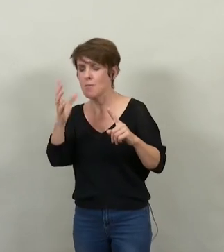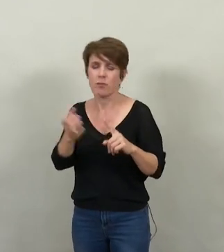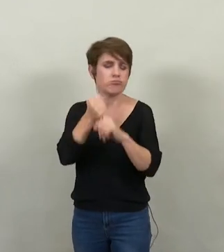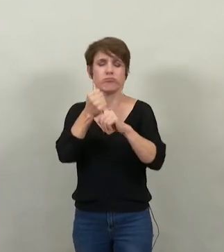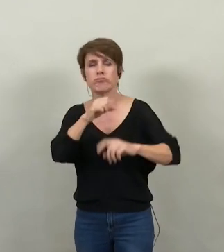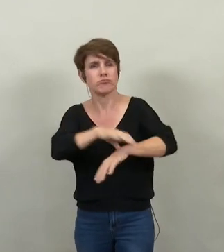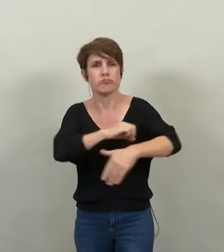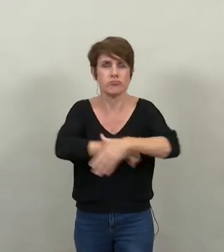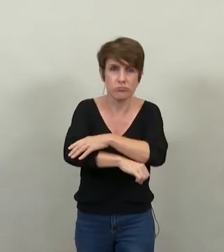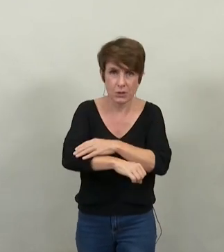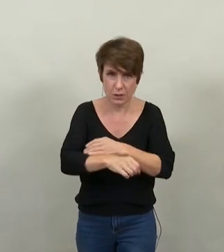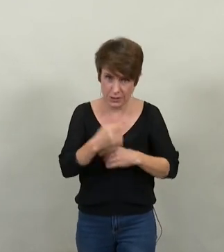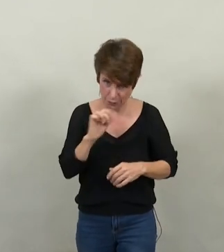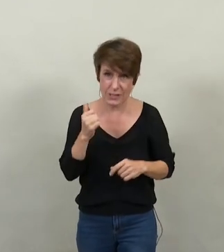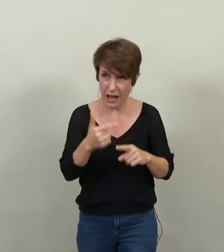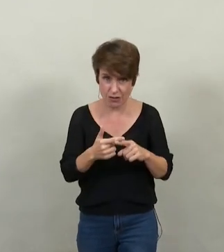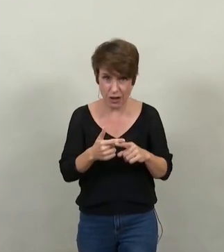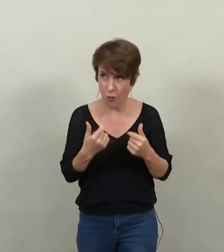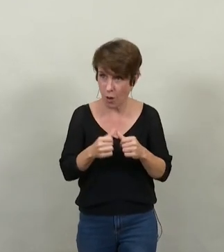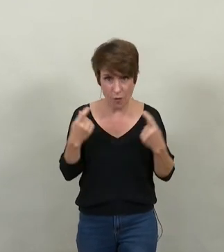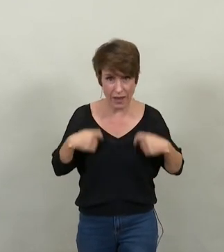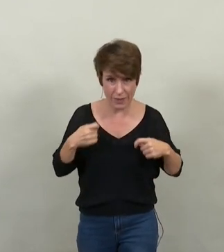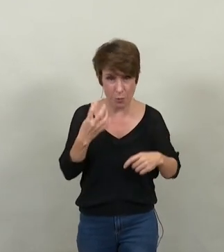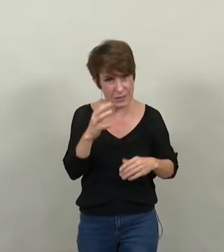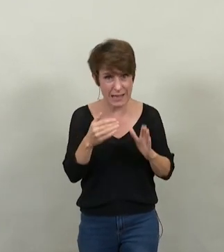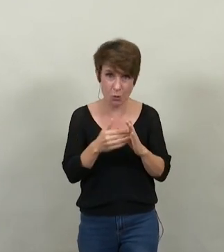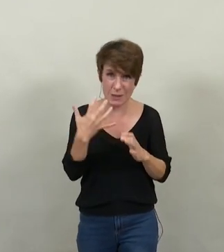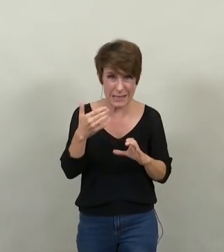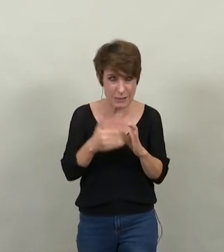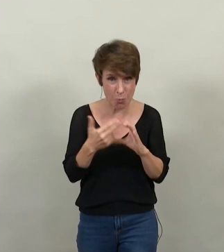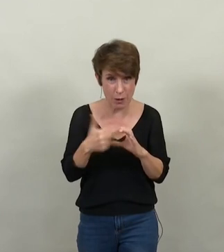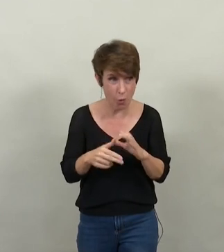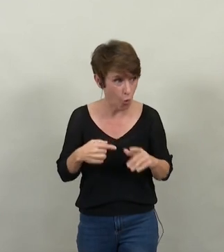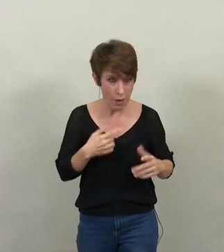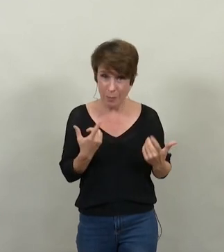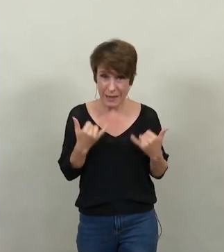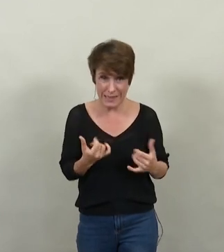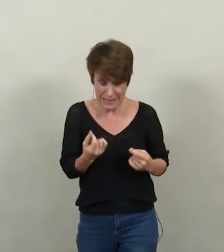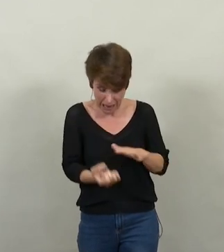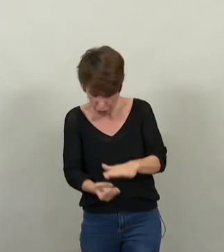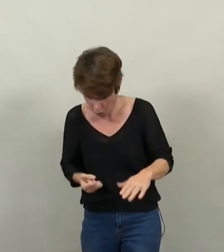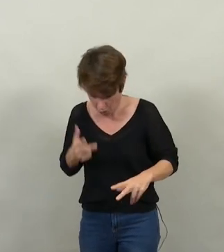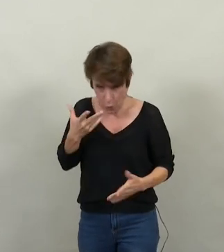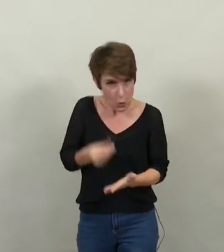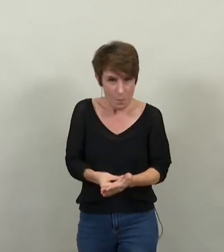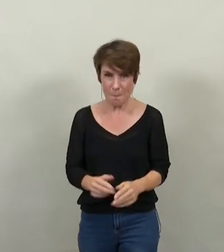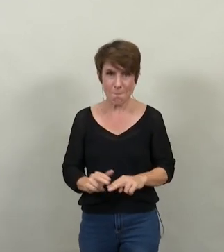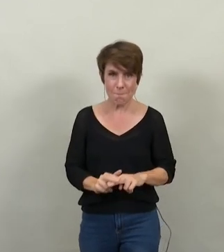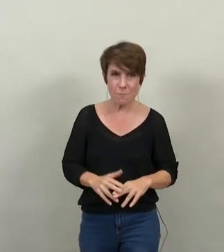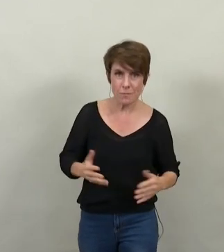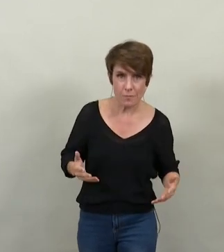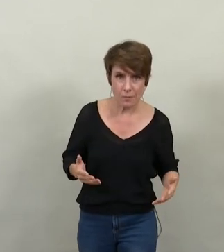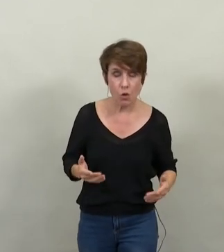400 500000 € dans une ville exangue dans une ville financièrement exangue on va jamais prendre en compte la la donnée fin